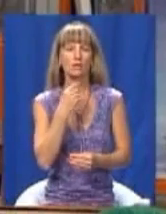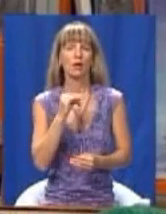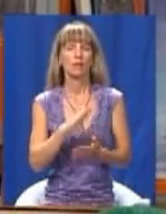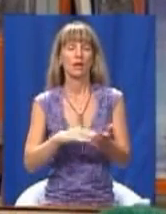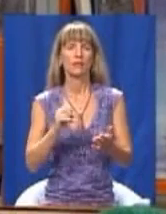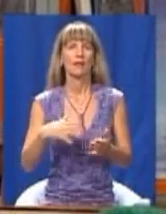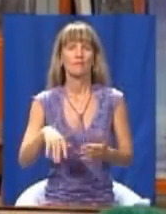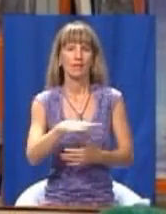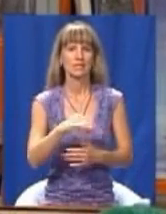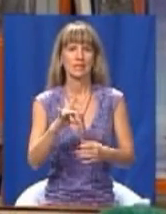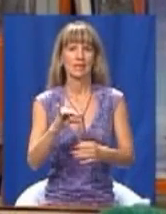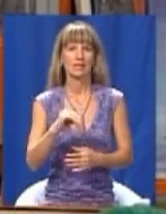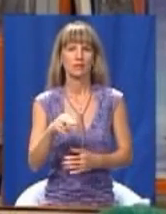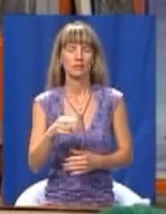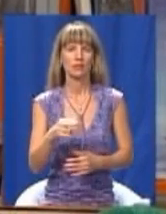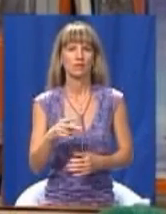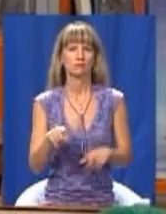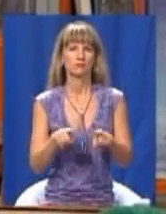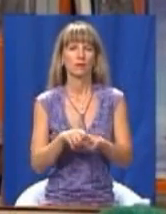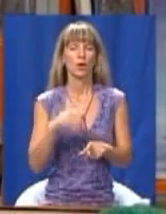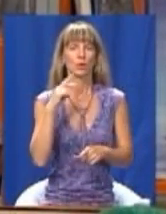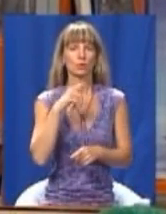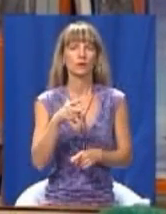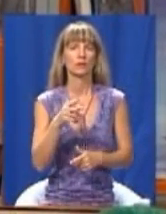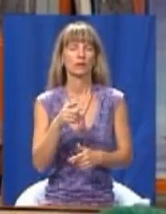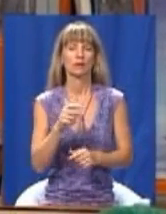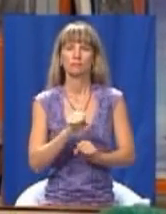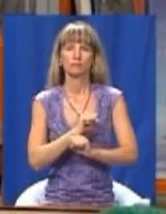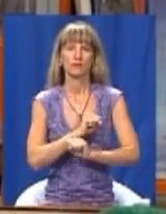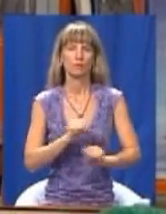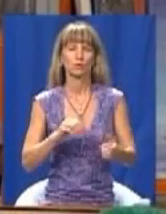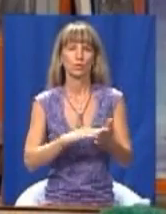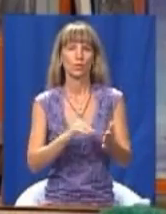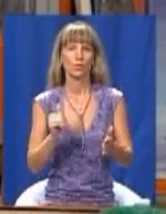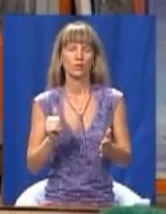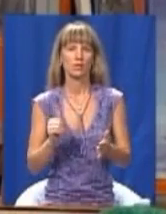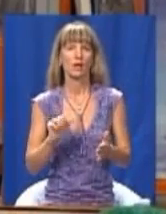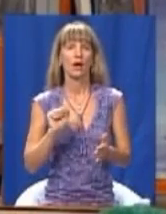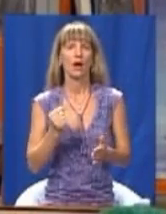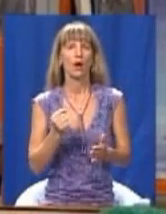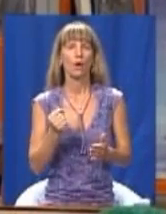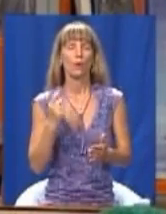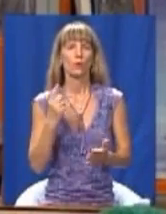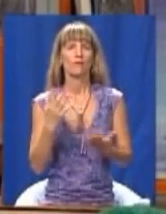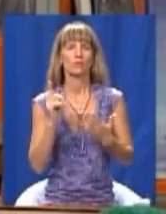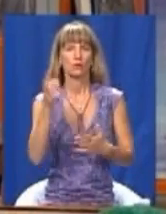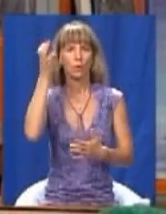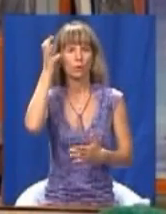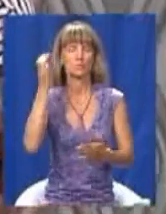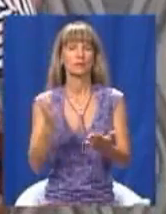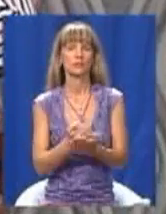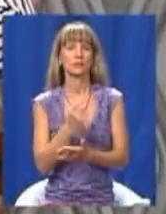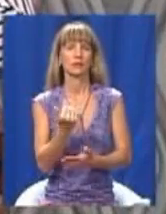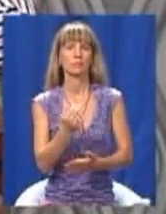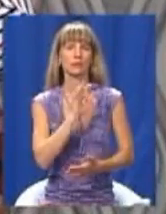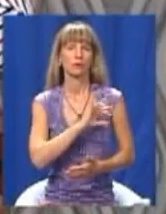от звикли, да, казати, що вони начебто отруйні, ці гриби, їх взагалі не можна навіть чіпати. А виявляється, що от науковці знайшли їм